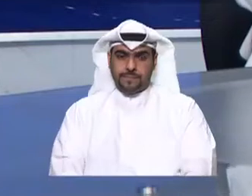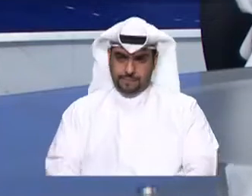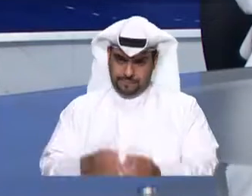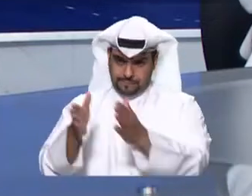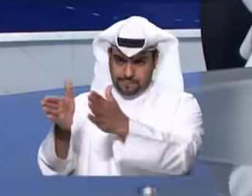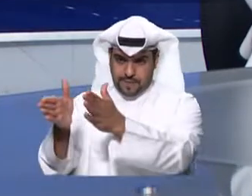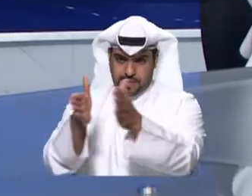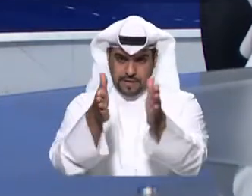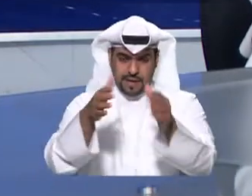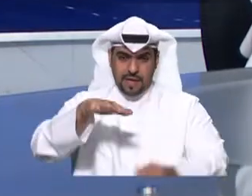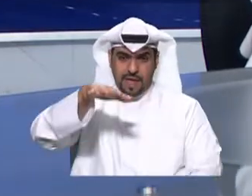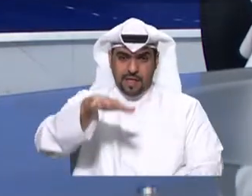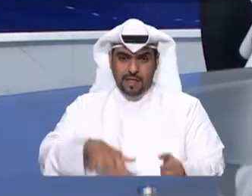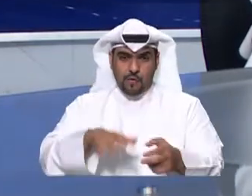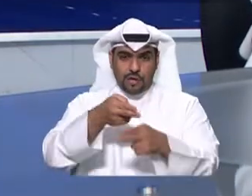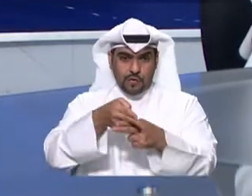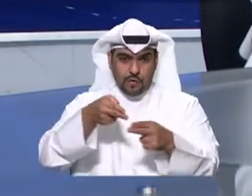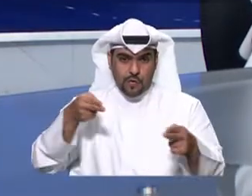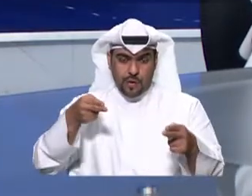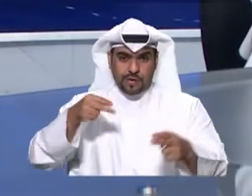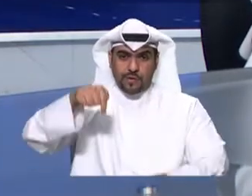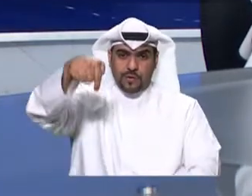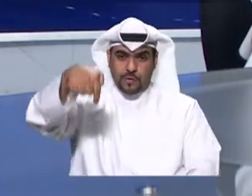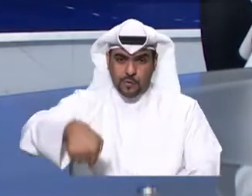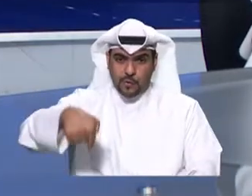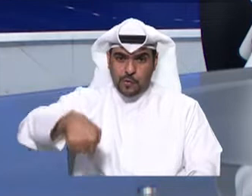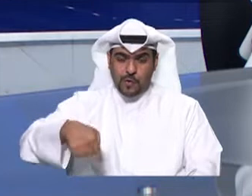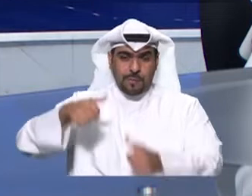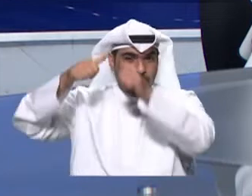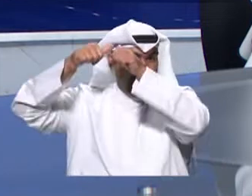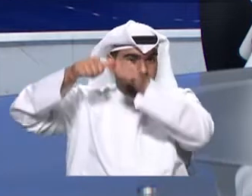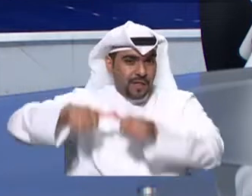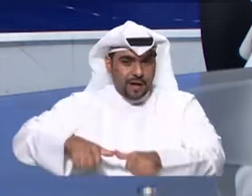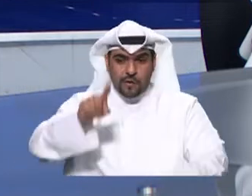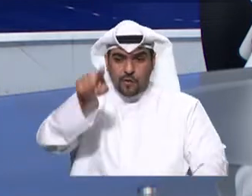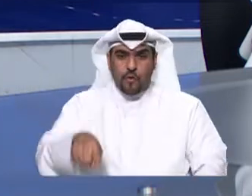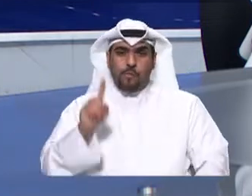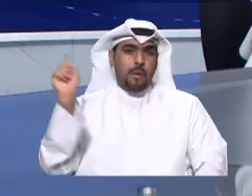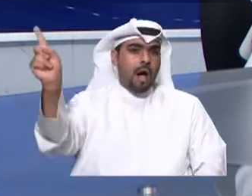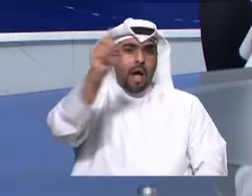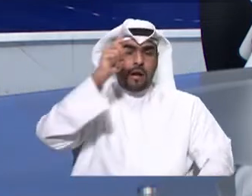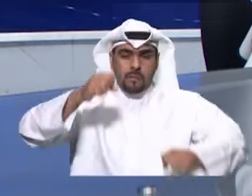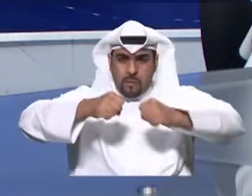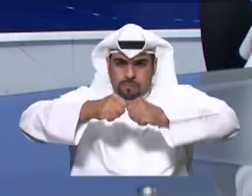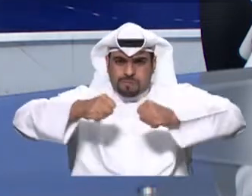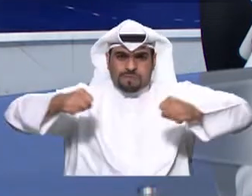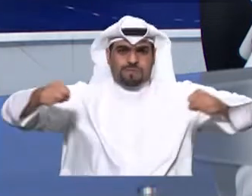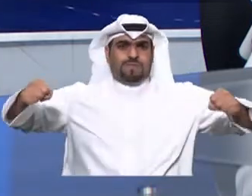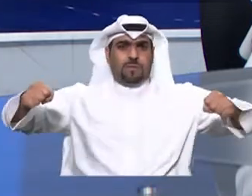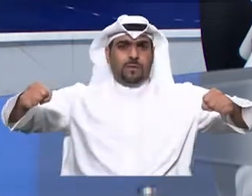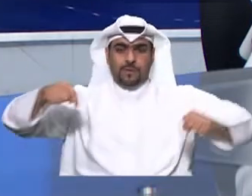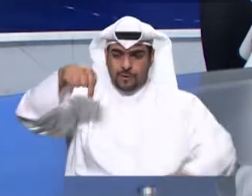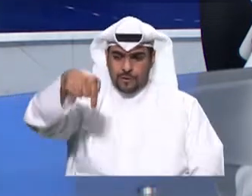دولة الكويت تشارك العالم اليوم إحياء مناسبة اليوم العالمي لمكافحة السمنة. منظمة الصحة العالمية صنفته